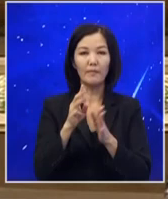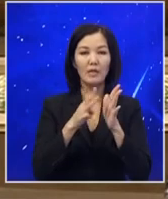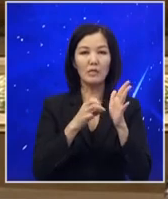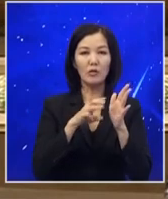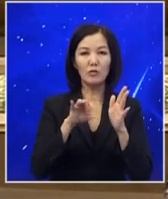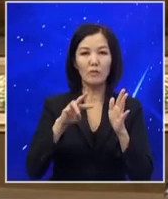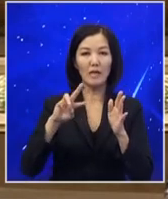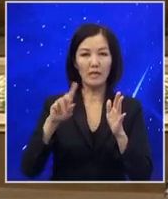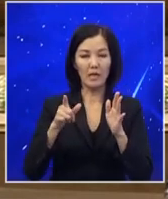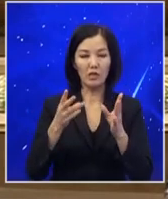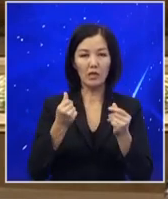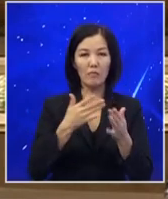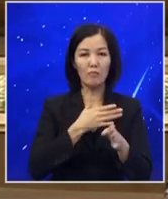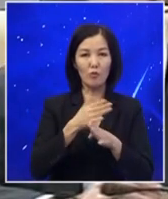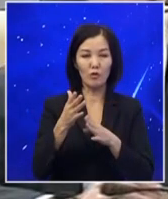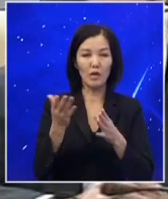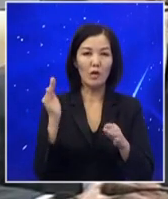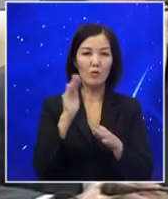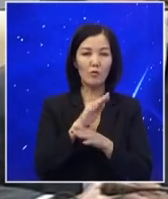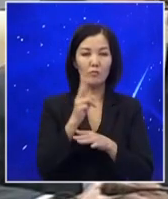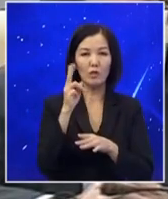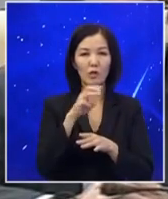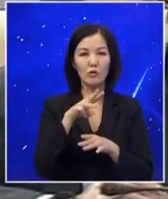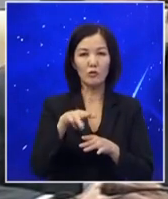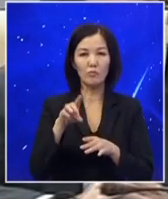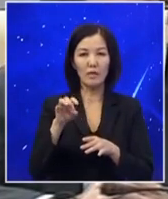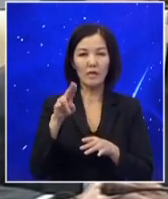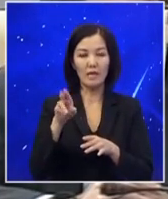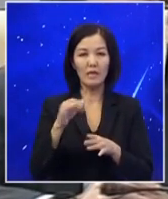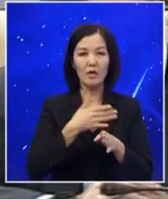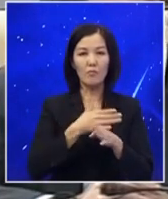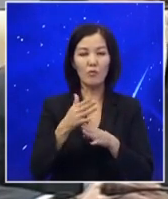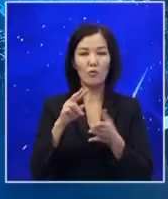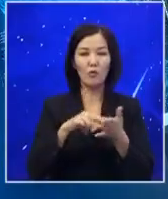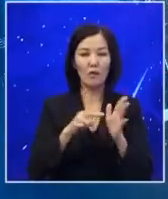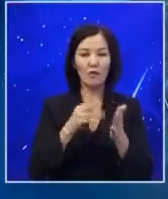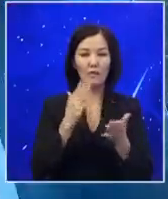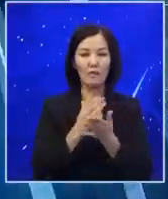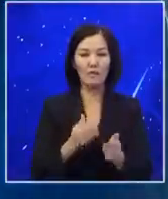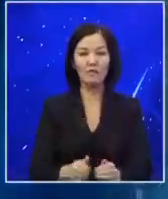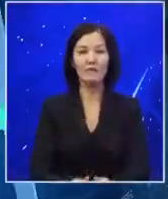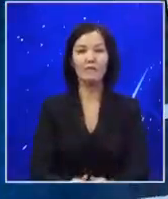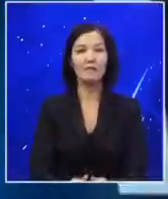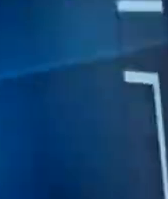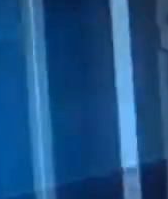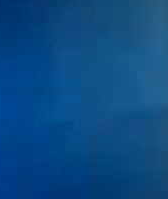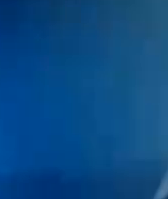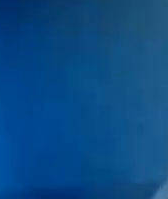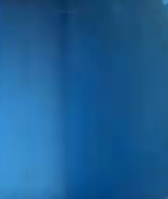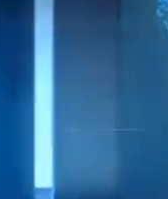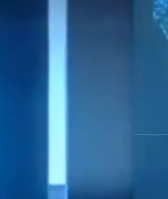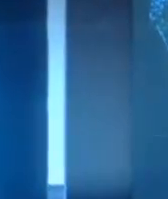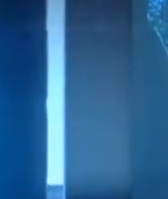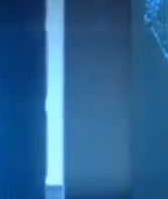миллиард қаржы бөлінді. Тағы қосымша 200 миллиард теңге бөлу қарастырылған. Мирет Қыдырбайқызы, Айдос Қалиев,